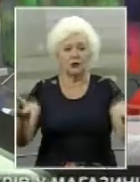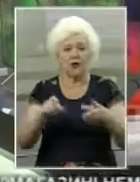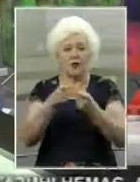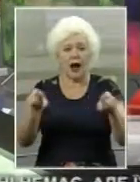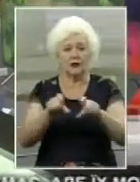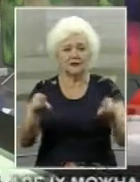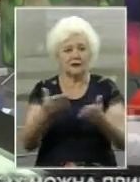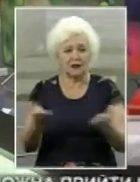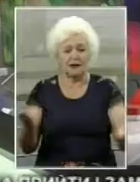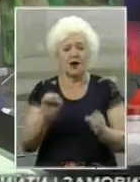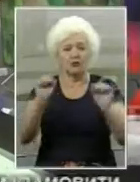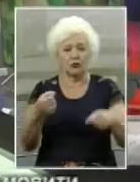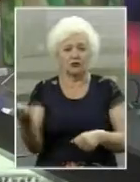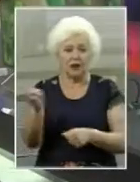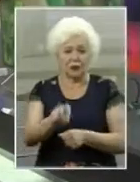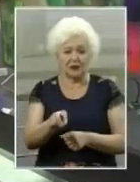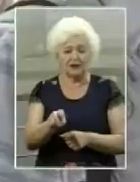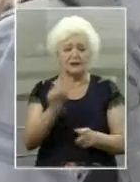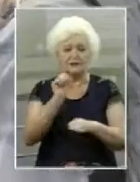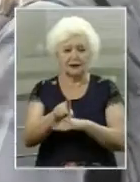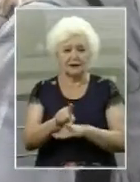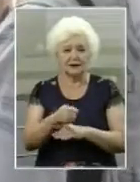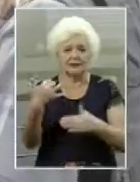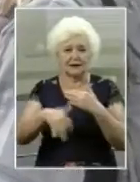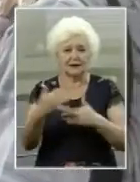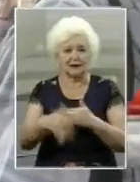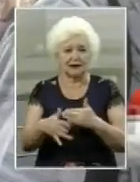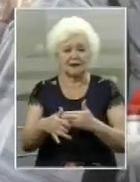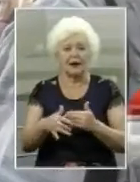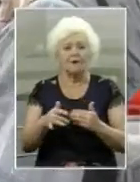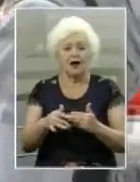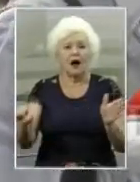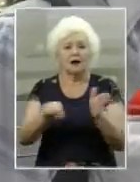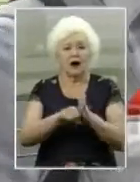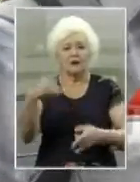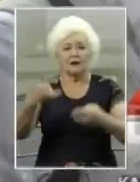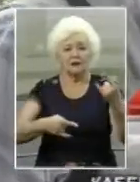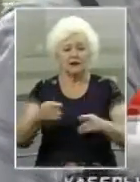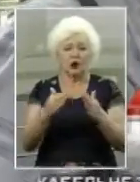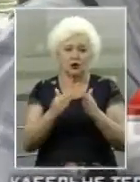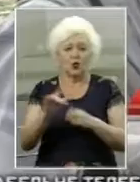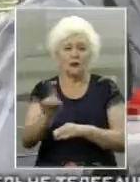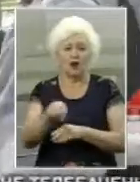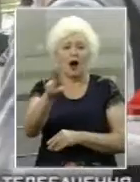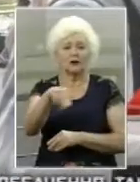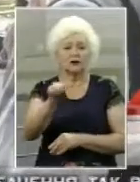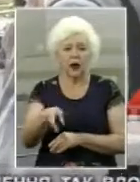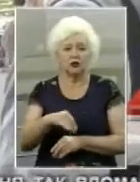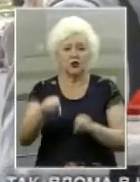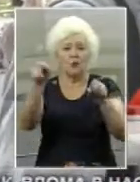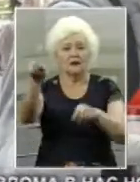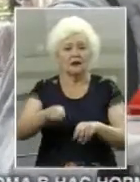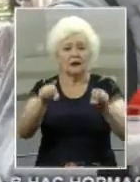прийти в магазин і заказати. Середня ціна – 500 гривень. Кабельне телевізіння, да. Дома це нормально. А от на дачу зараз приїхав